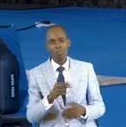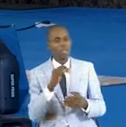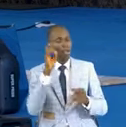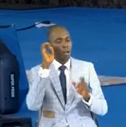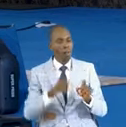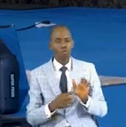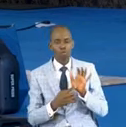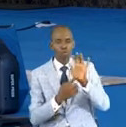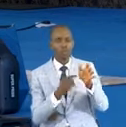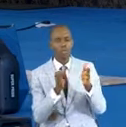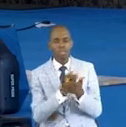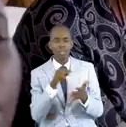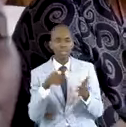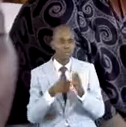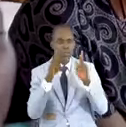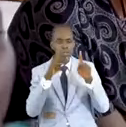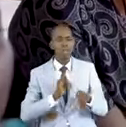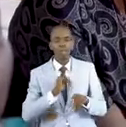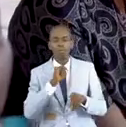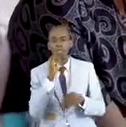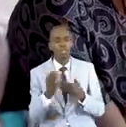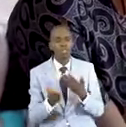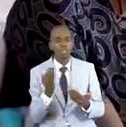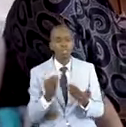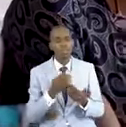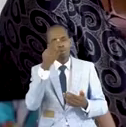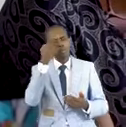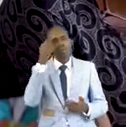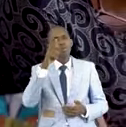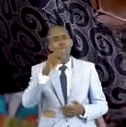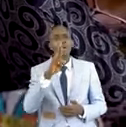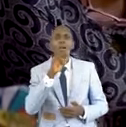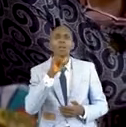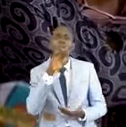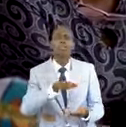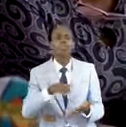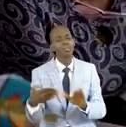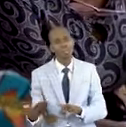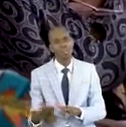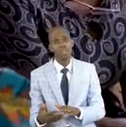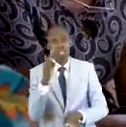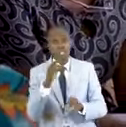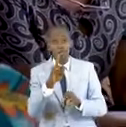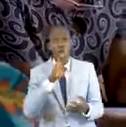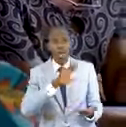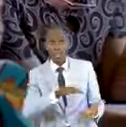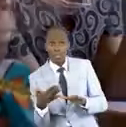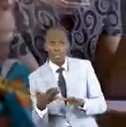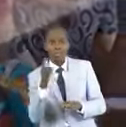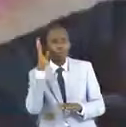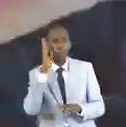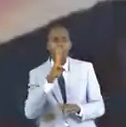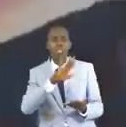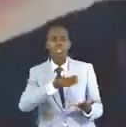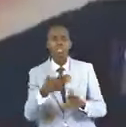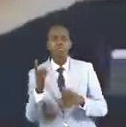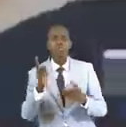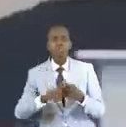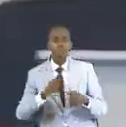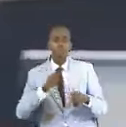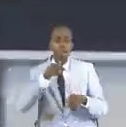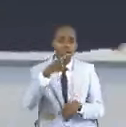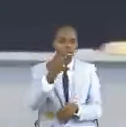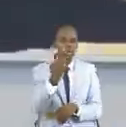Kraịst hụ ahụhụ n'ihi na ị ka anwụbeghị. Mgbe ị nwụrụ, ịnwụwo nye mkparị, ịnwụwo nye nkatọ,